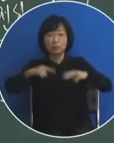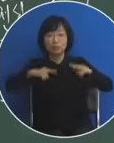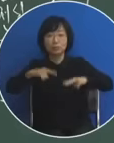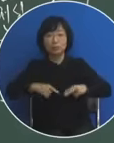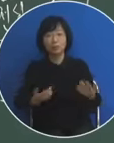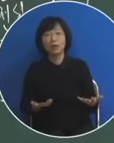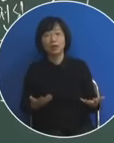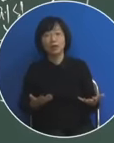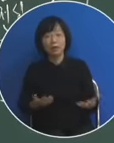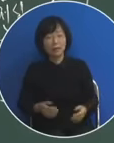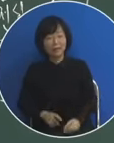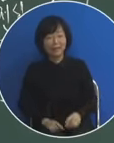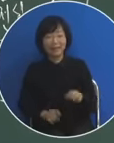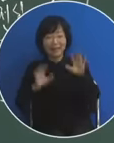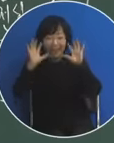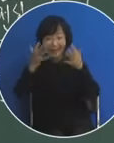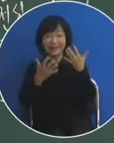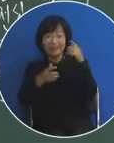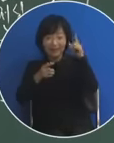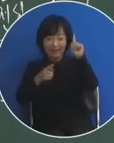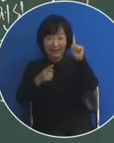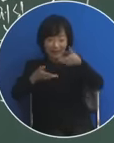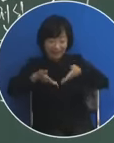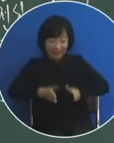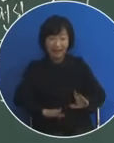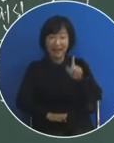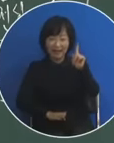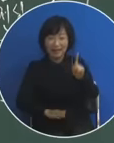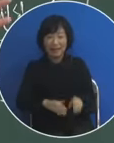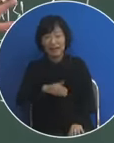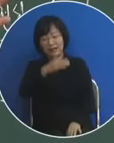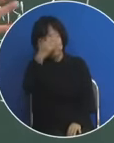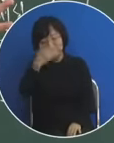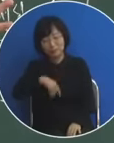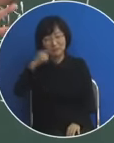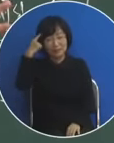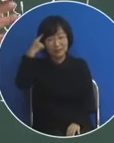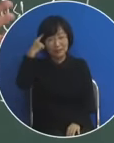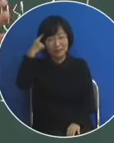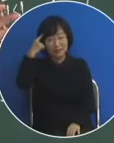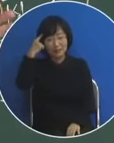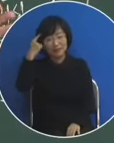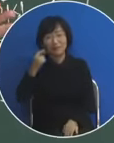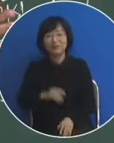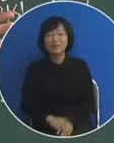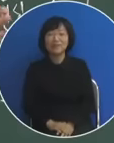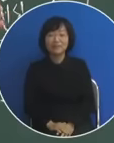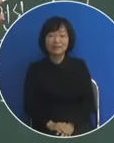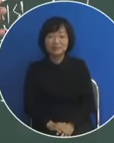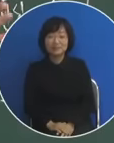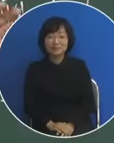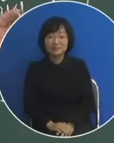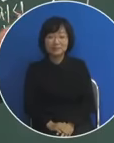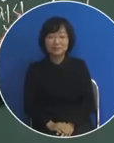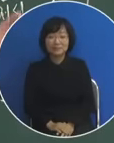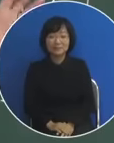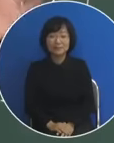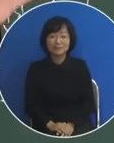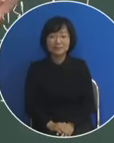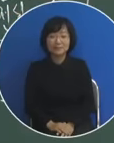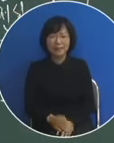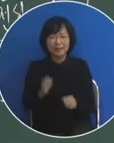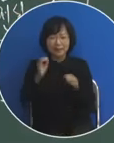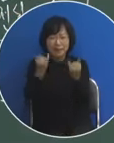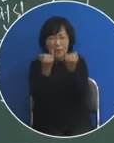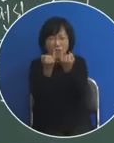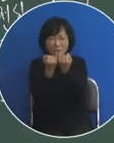wandering together. 그러니까요, 이 진짜로 우리 여자분들이 애를 몇이나 키우면 정신